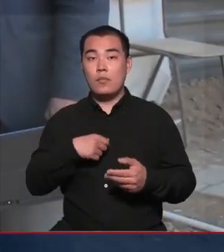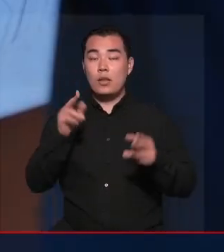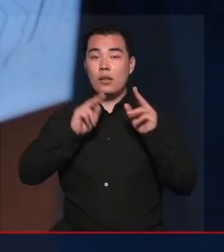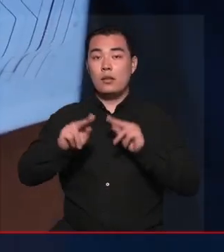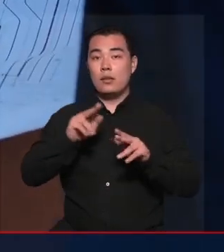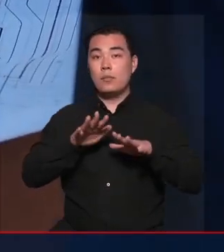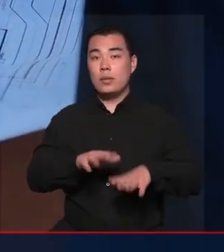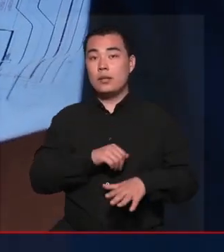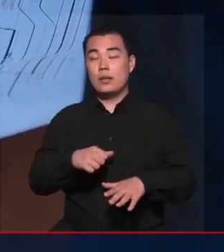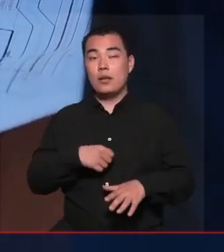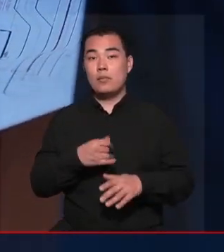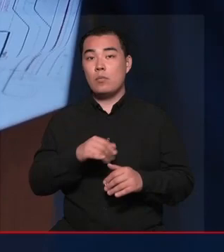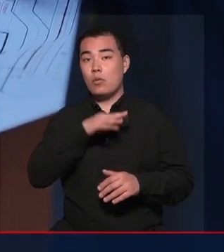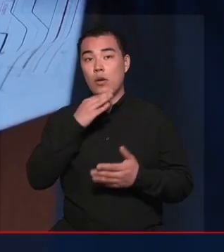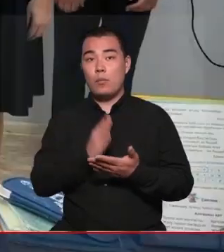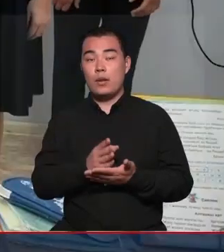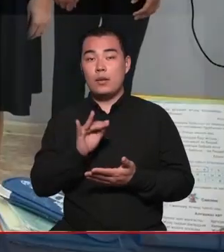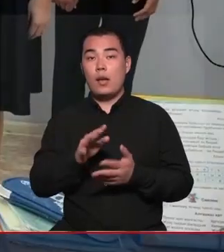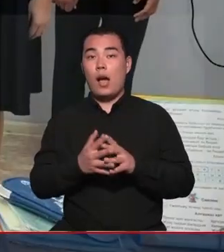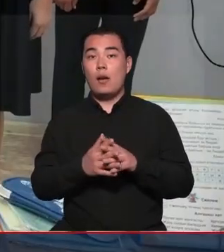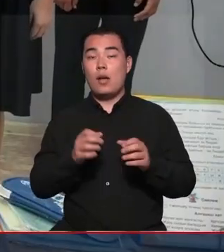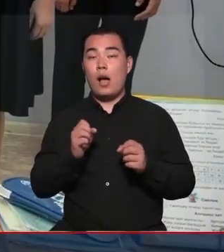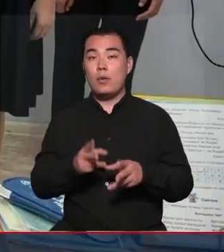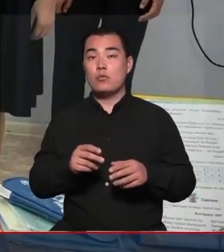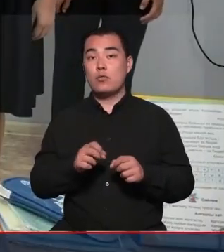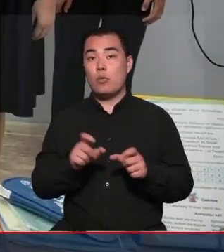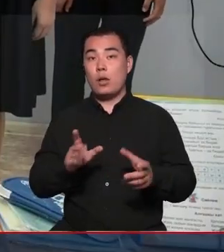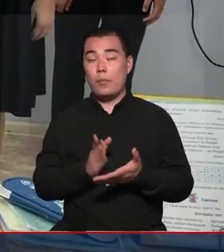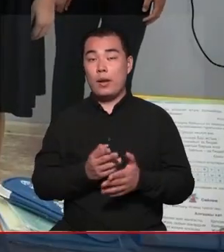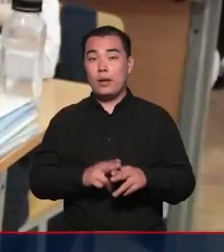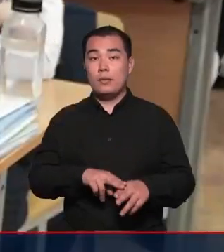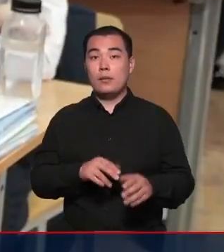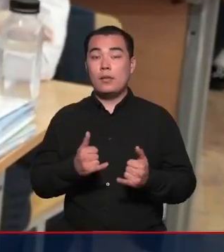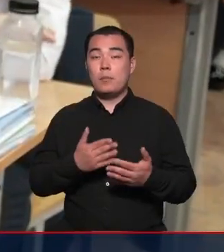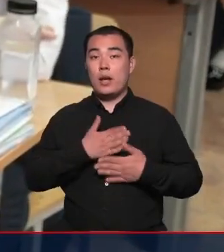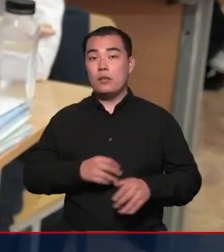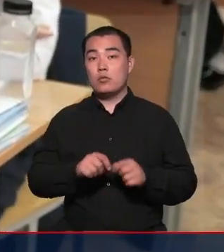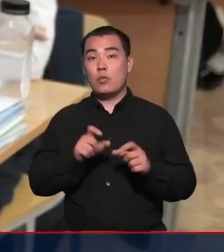саны шамадан тыс көп. Әрі бірнеше ауылда апатты мектеп бар. Солардың орнына енді жайлы мектеп